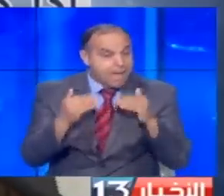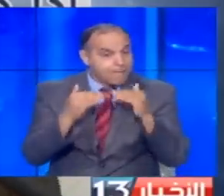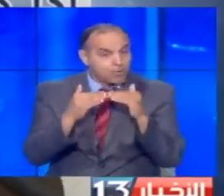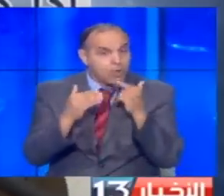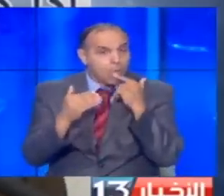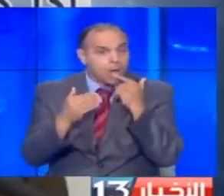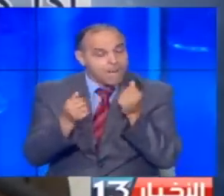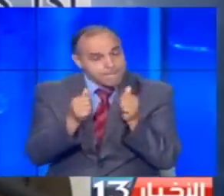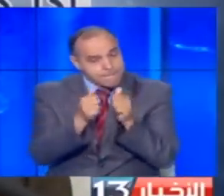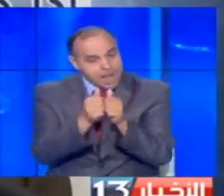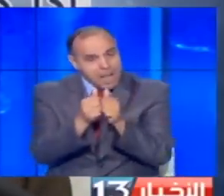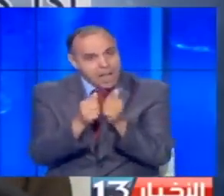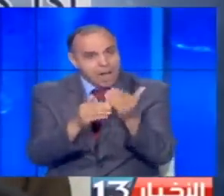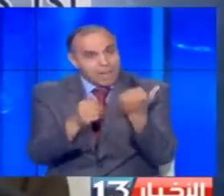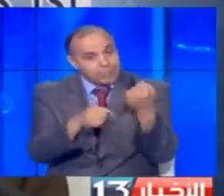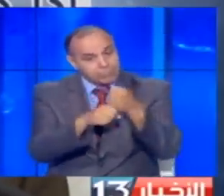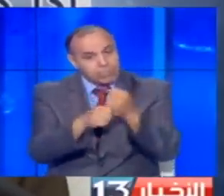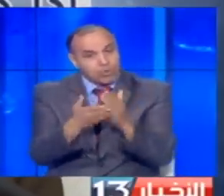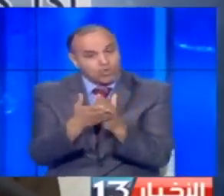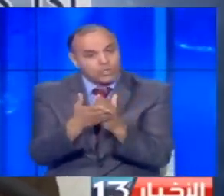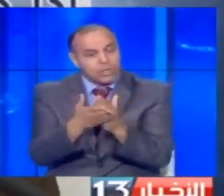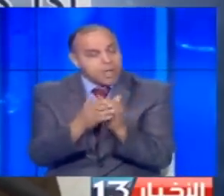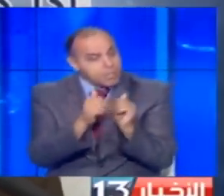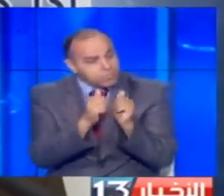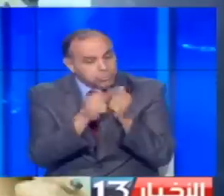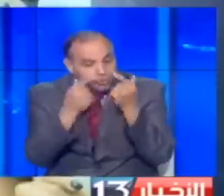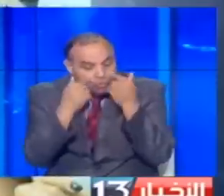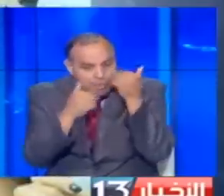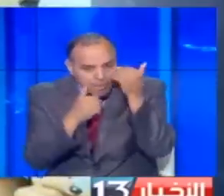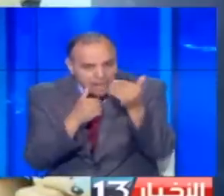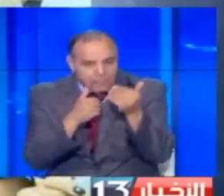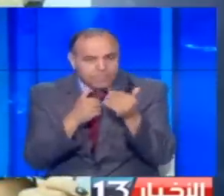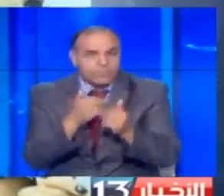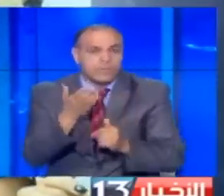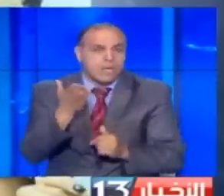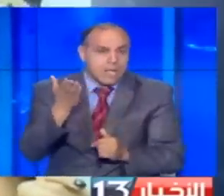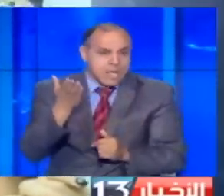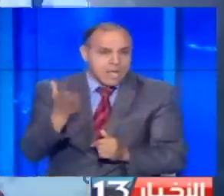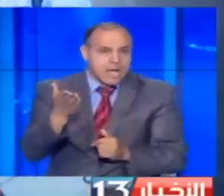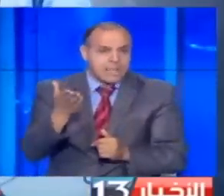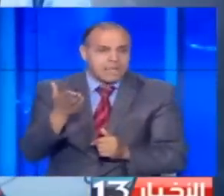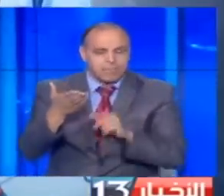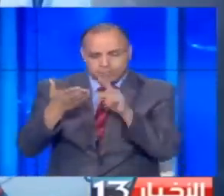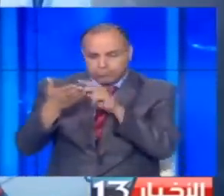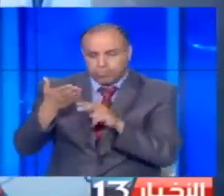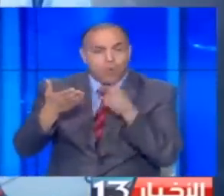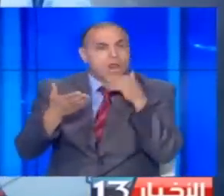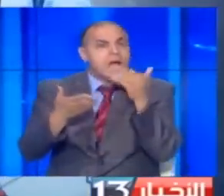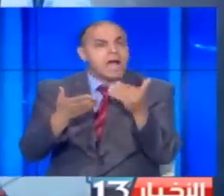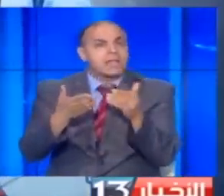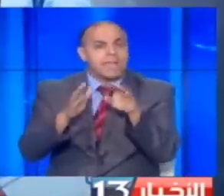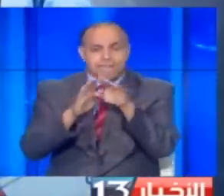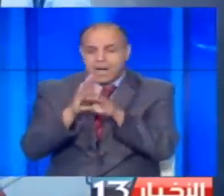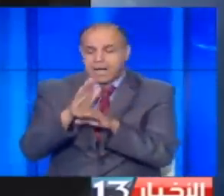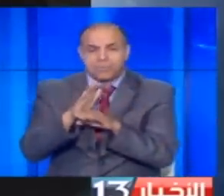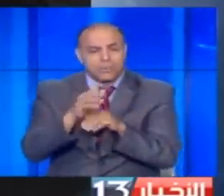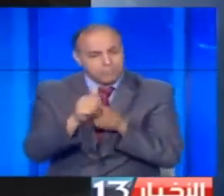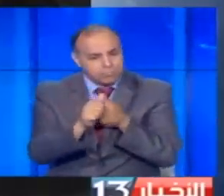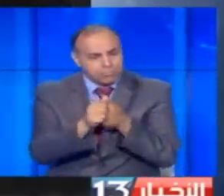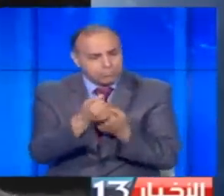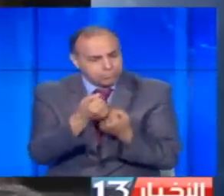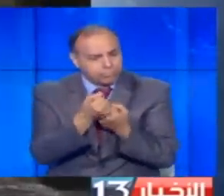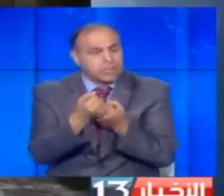المرافقه من قبل الاحداث والمرافق ما بعد الاحداث ومن بين المراجعات التي تمت لمنظومه المرافقه